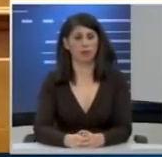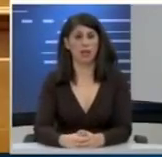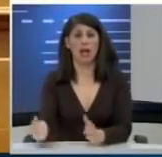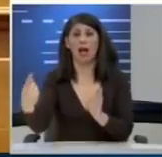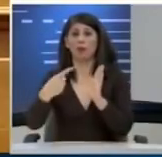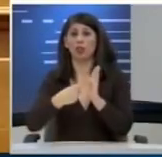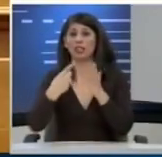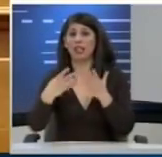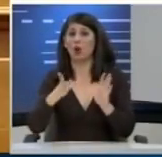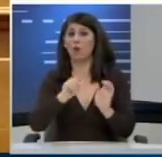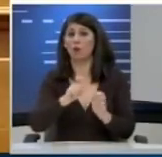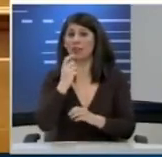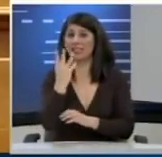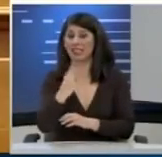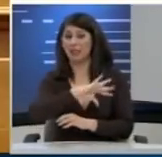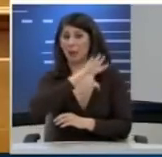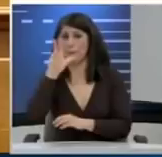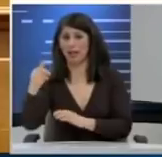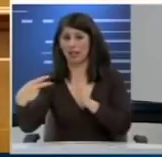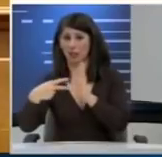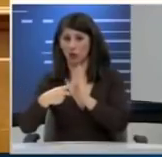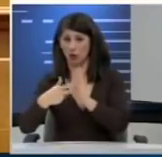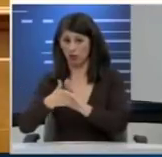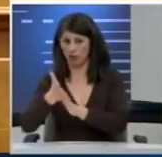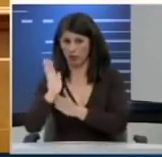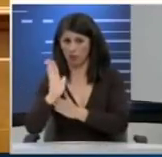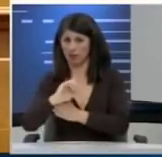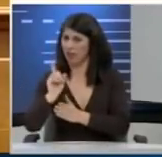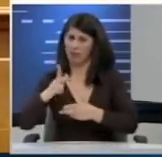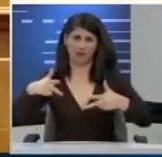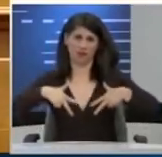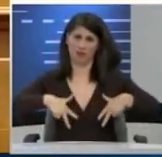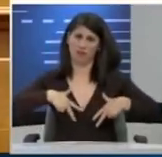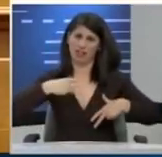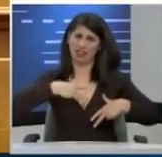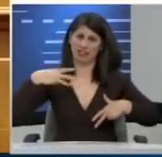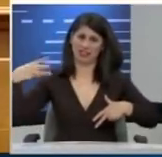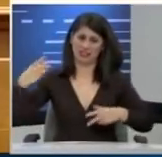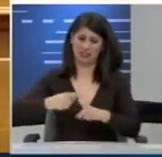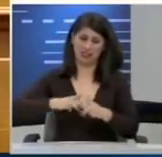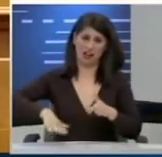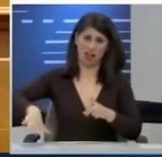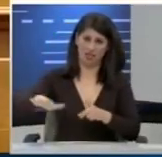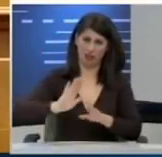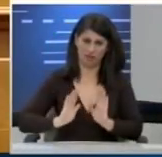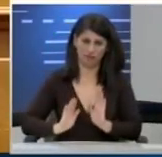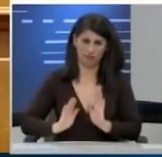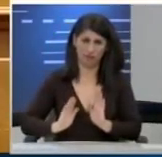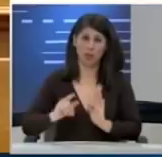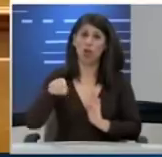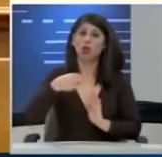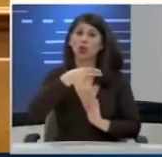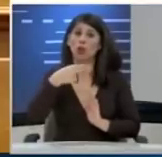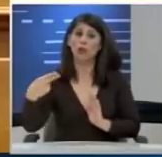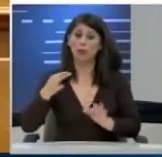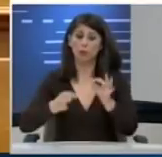το 1974 ως το 2015 δεν κυβερνούσε ο ΣΥΡΙΖΑ τη χώρα. Το θέμα που